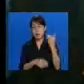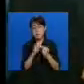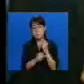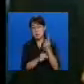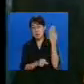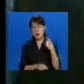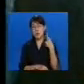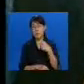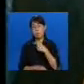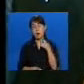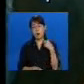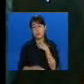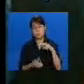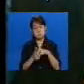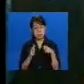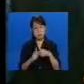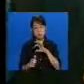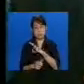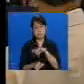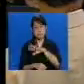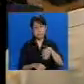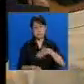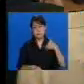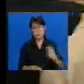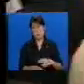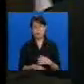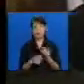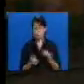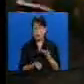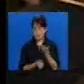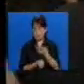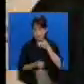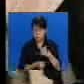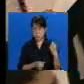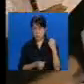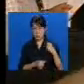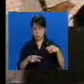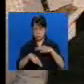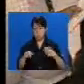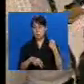วสร้างความเสียหายต่อสมาชิกเป็นอย่างมากจึงต้องยกระดับการเรียกร้องให้เด็ดขาดมากขึ้น